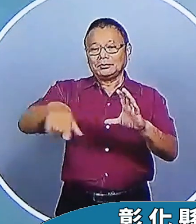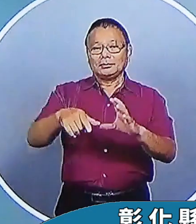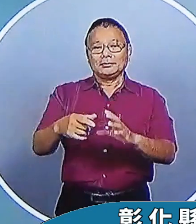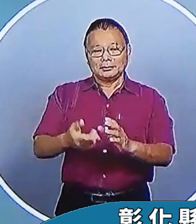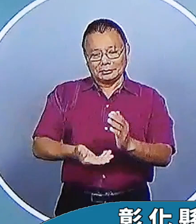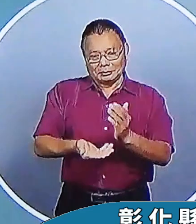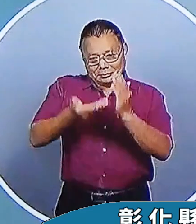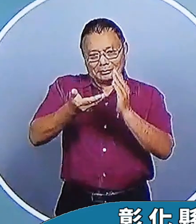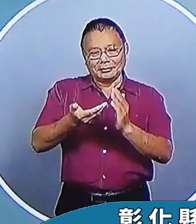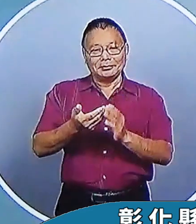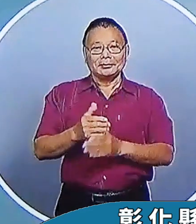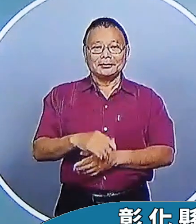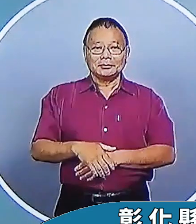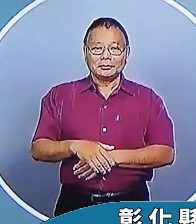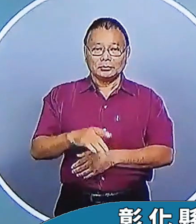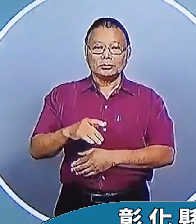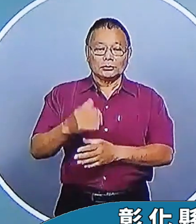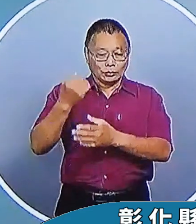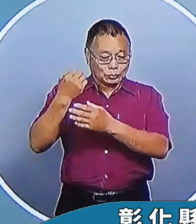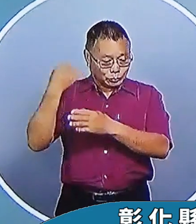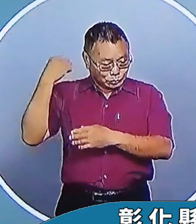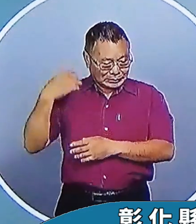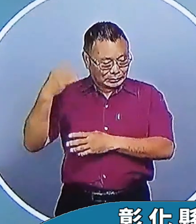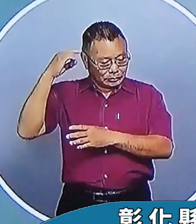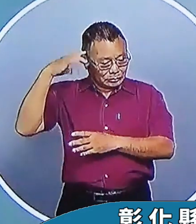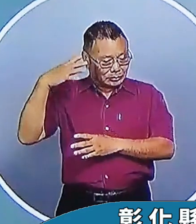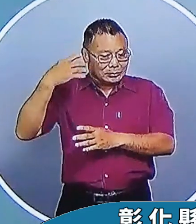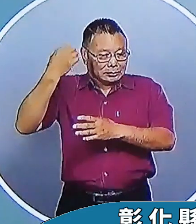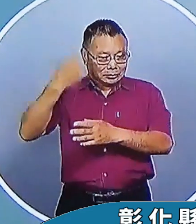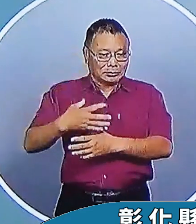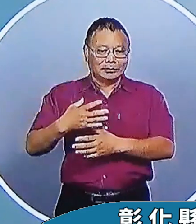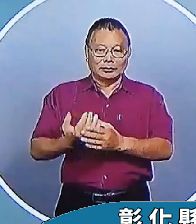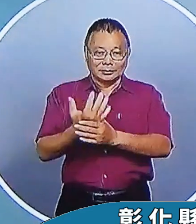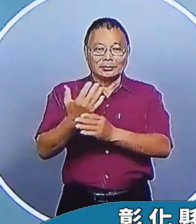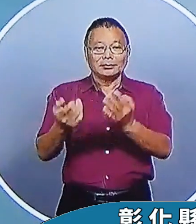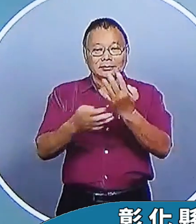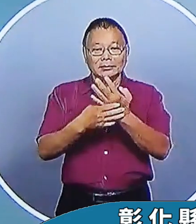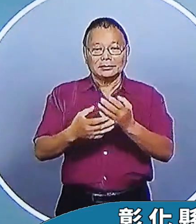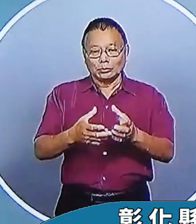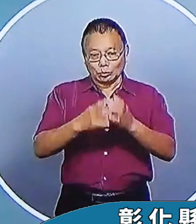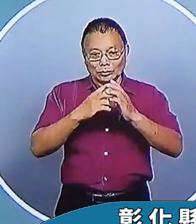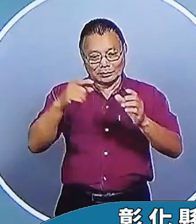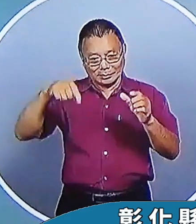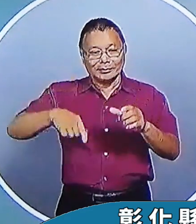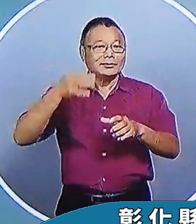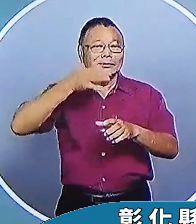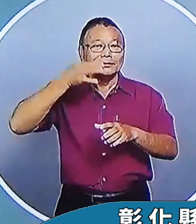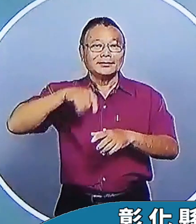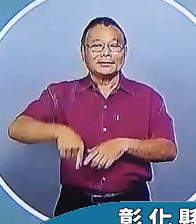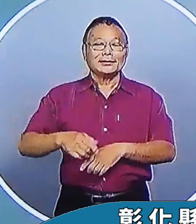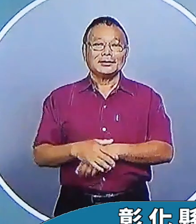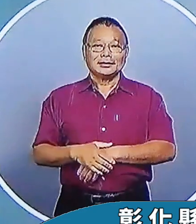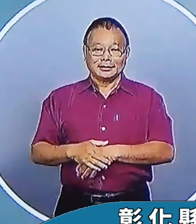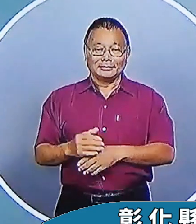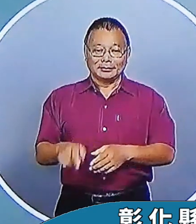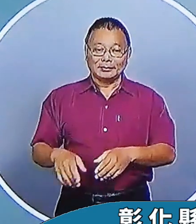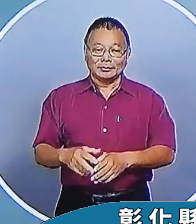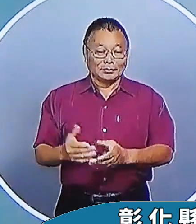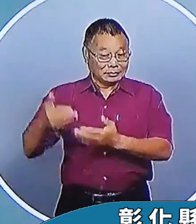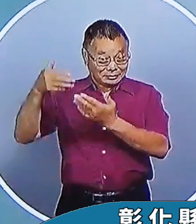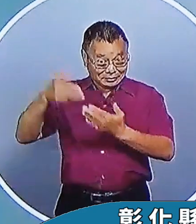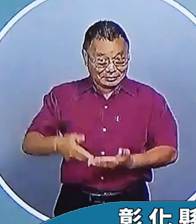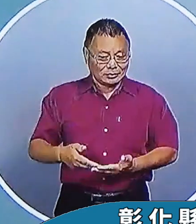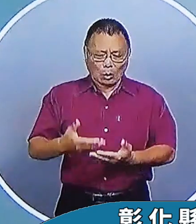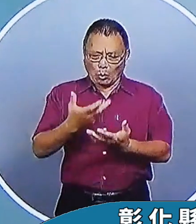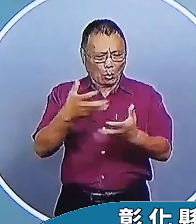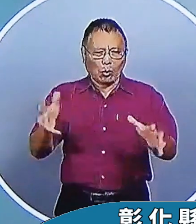够再提升，以及我们的创新产业一旦带回来我们的彰化。那彰化的传统产